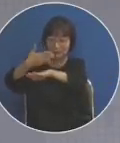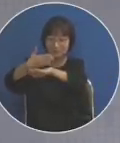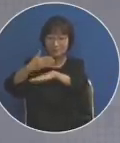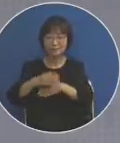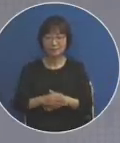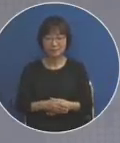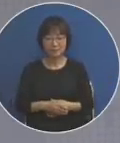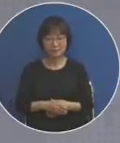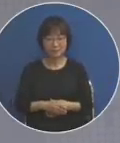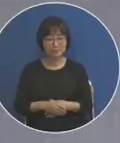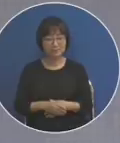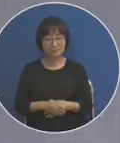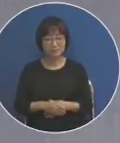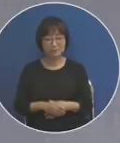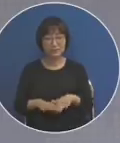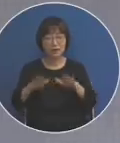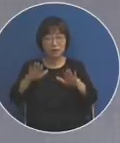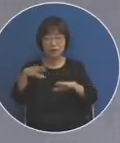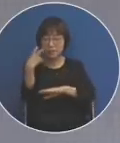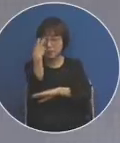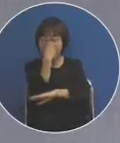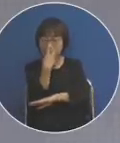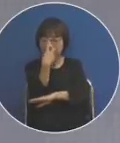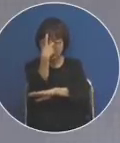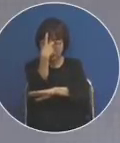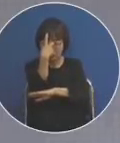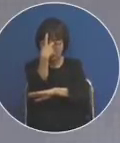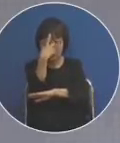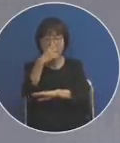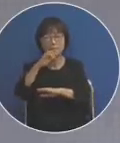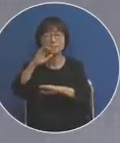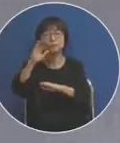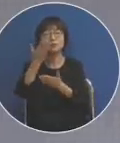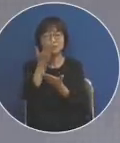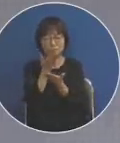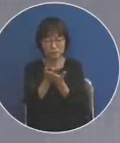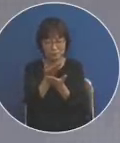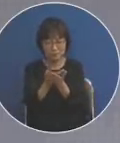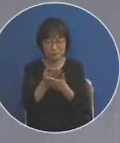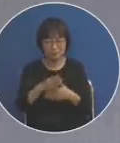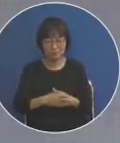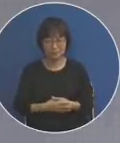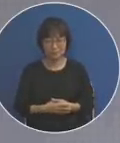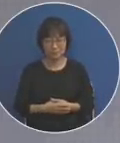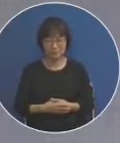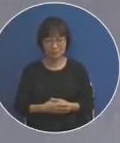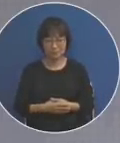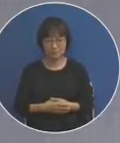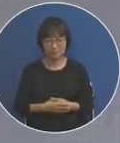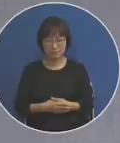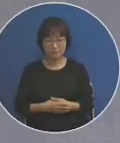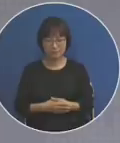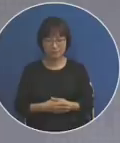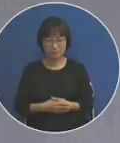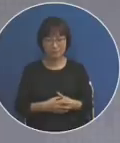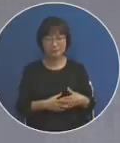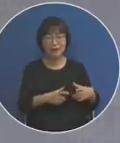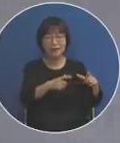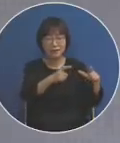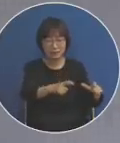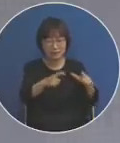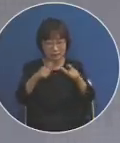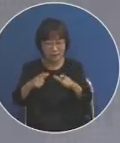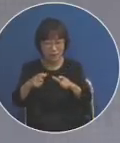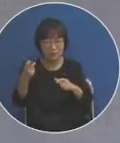we thank you. 오늘 파수꾼으로 서게 해 주옵소서. Lord, may we stand up as a watchman. 지역의